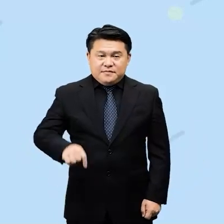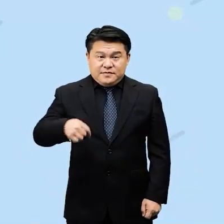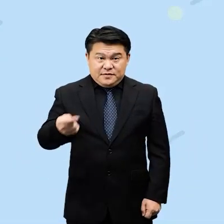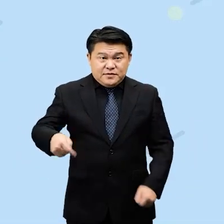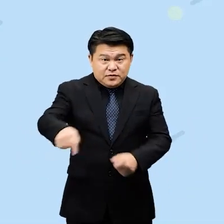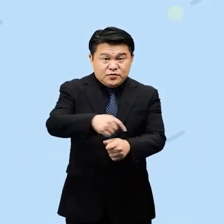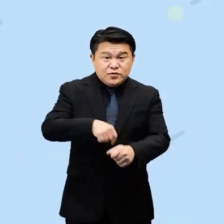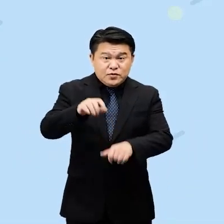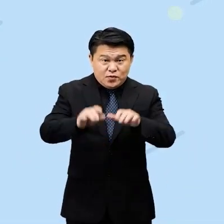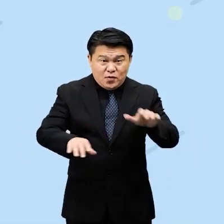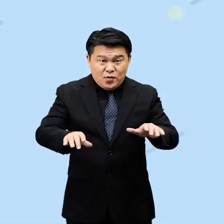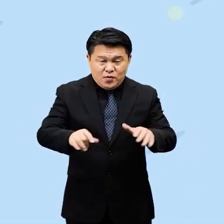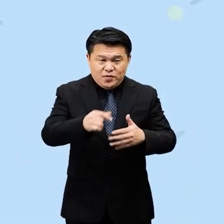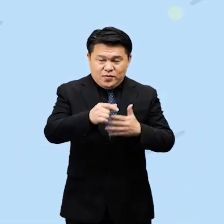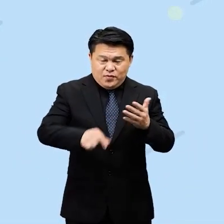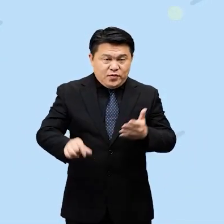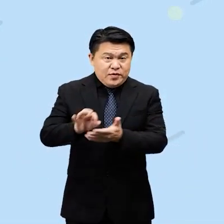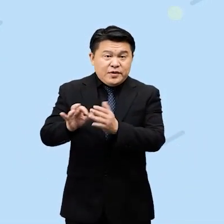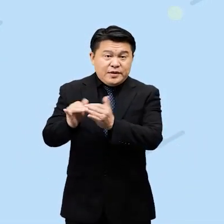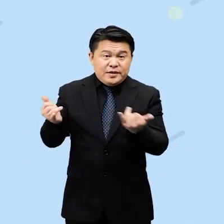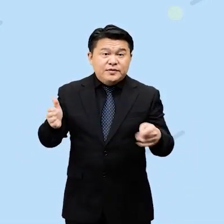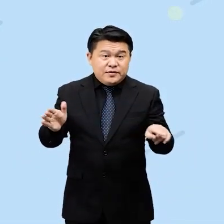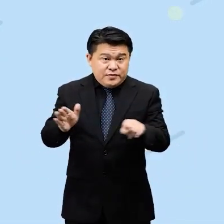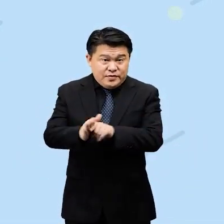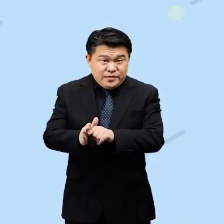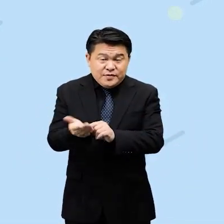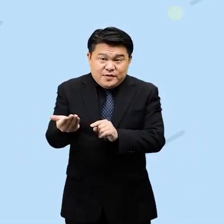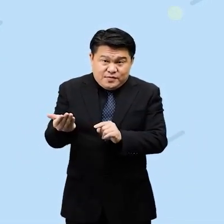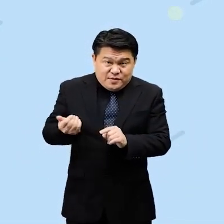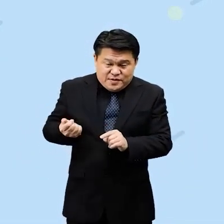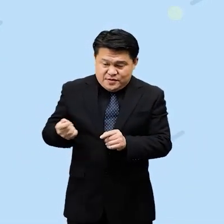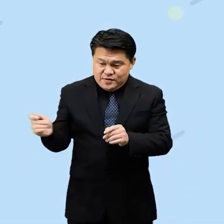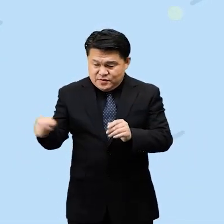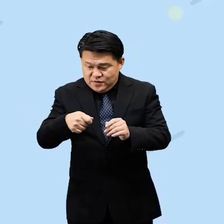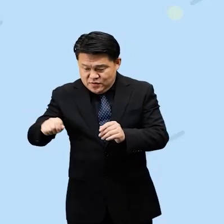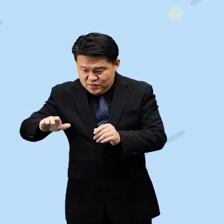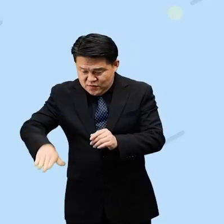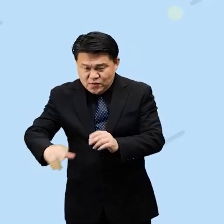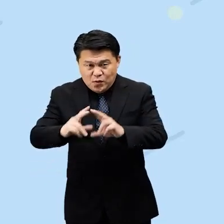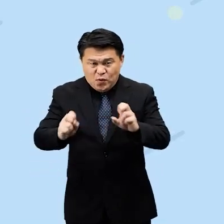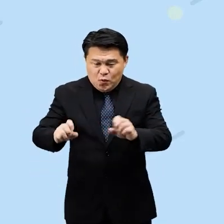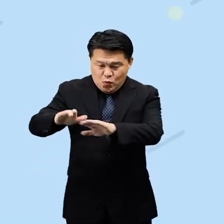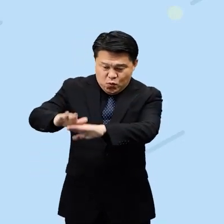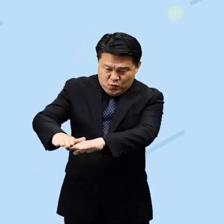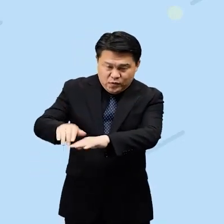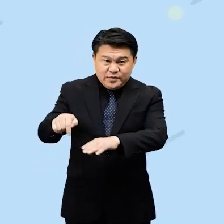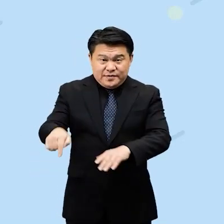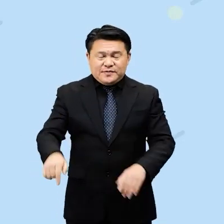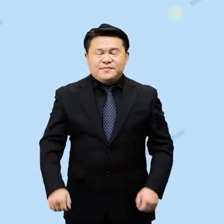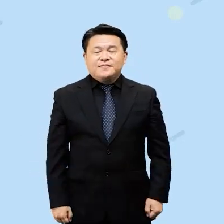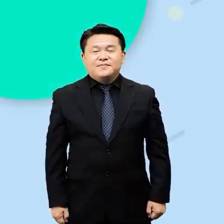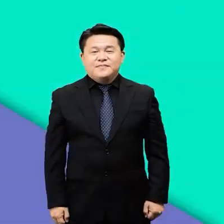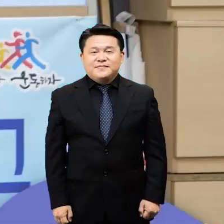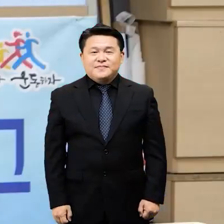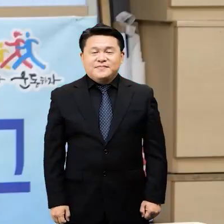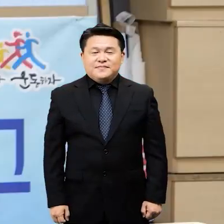탁구대 주변에는 프로그램 이용자를 위해 라켓과 탁구공을 옮겨놓을 수 있도록 합니다.